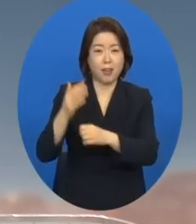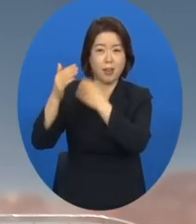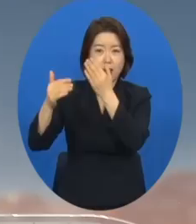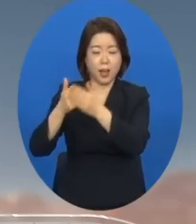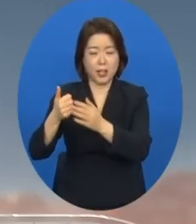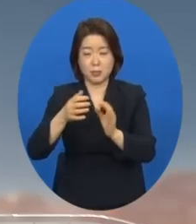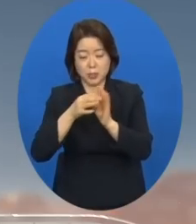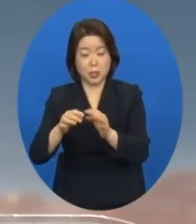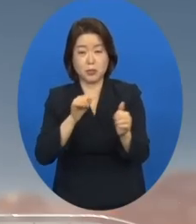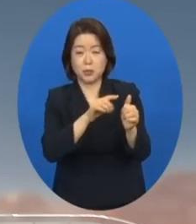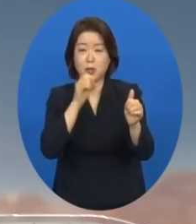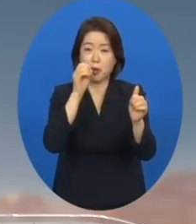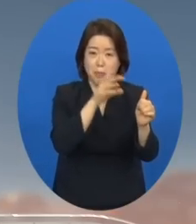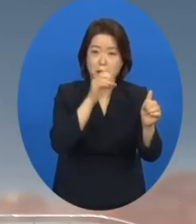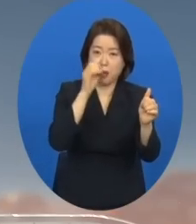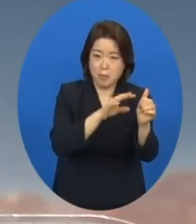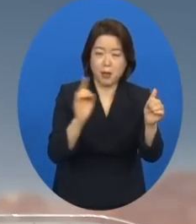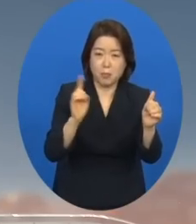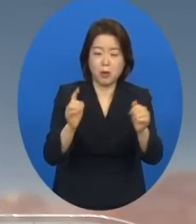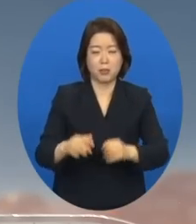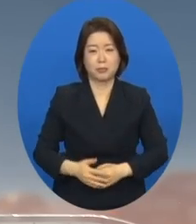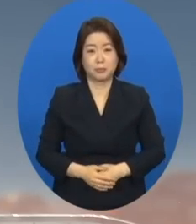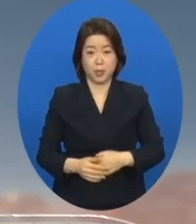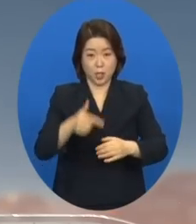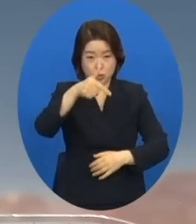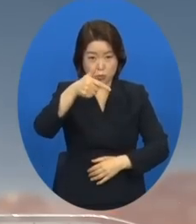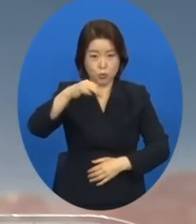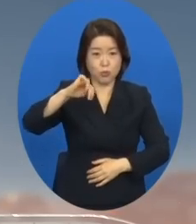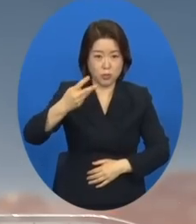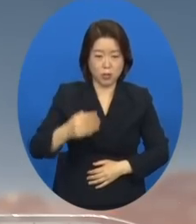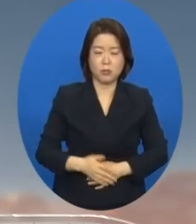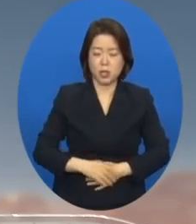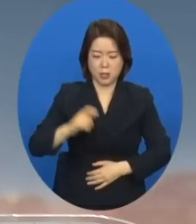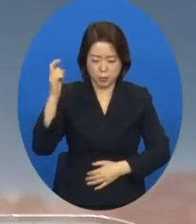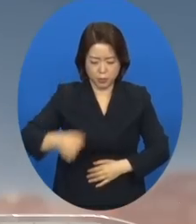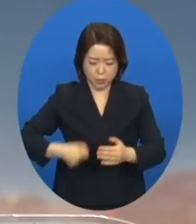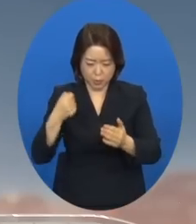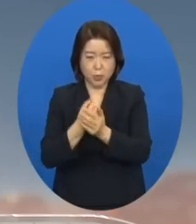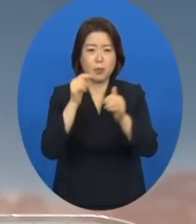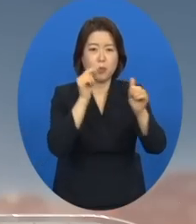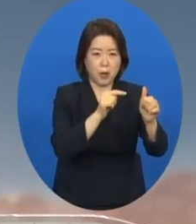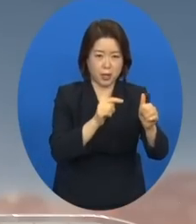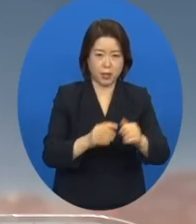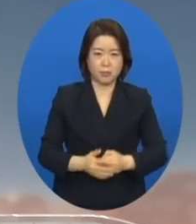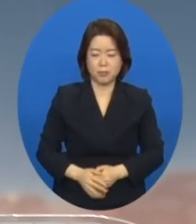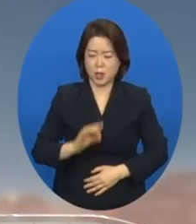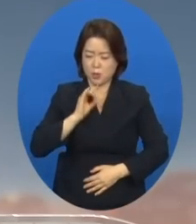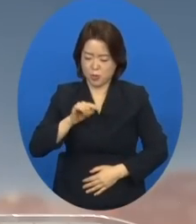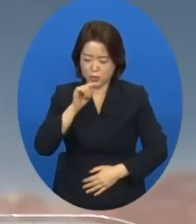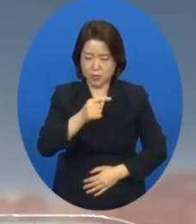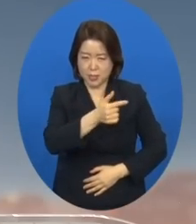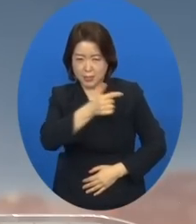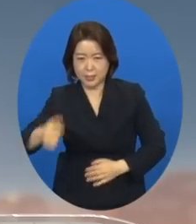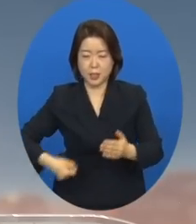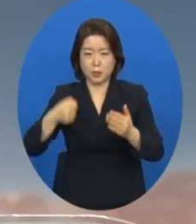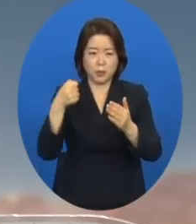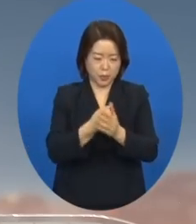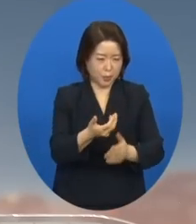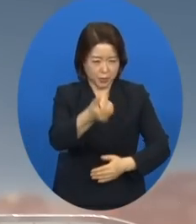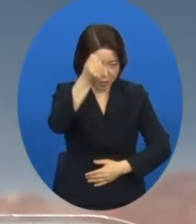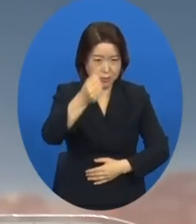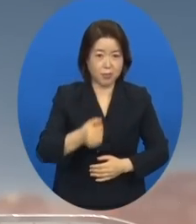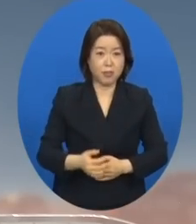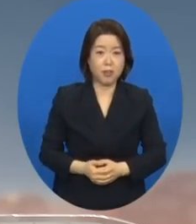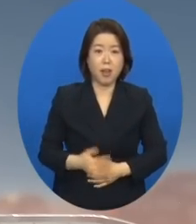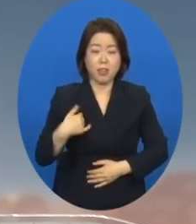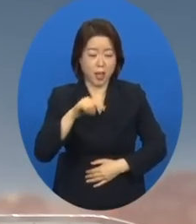계속 그에게 말씀하시는 것이 다 이런 것들입니다 6절에 굳세고 용감해라 7절에 오직 너는 크게 용기를 내어라 9절